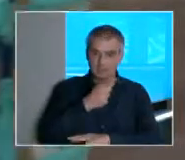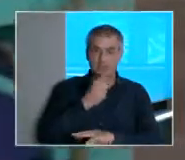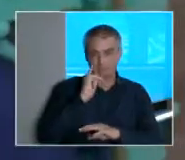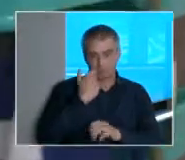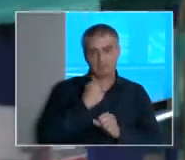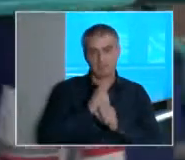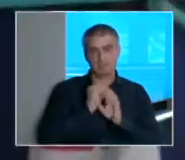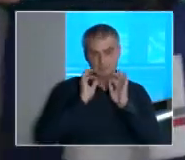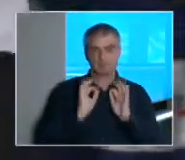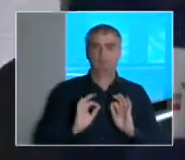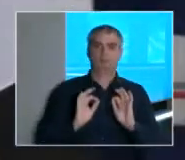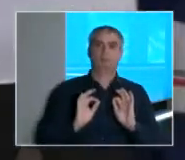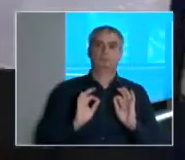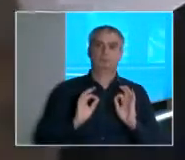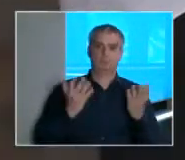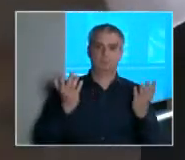אכן ינהלו אותה